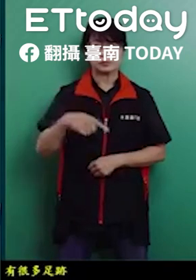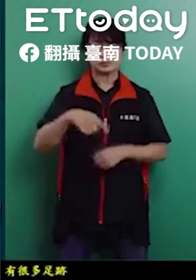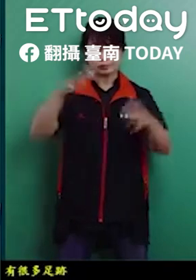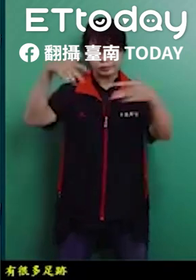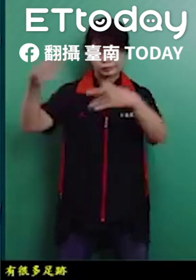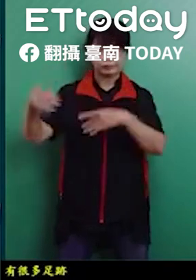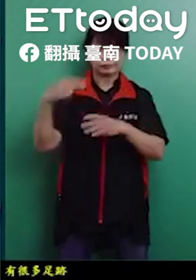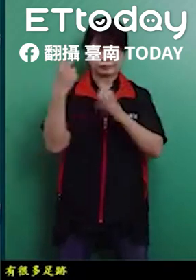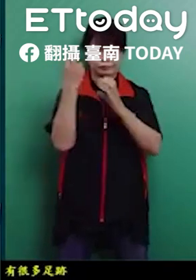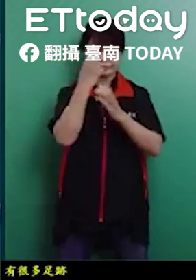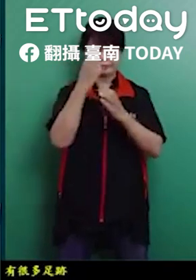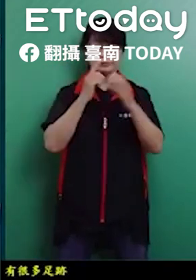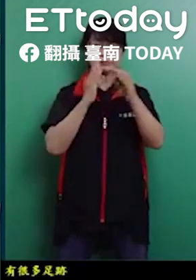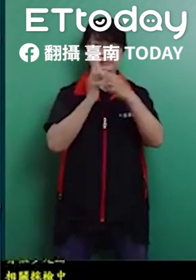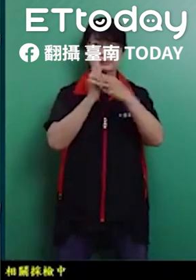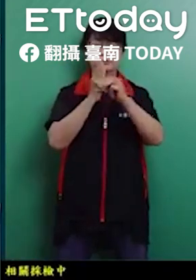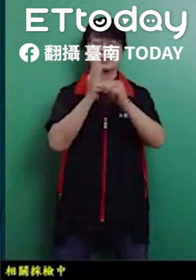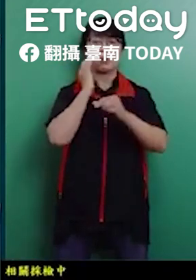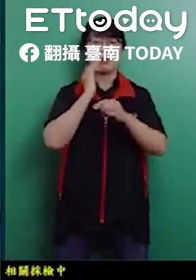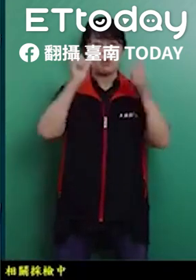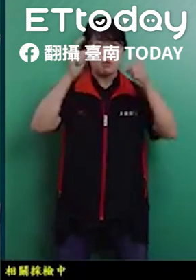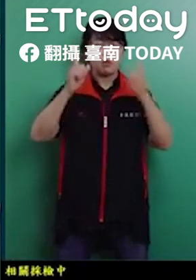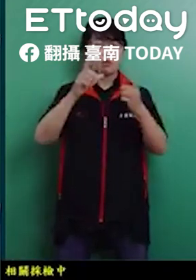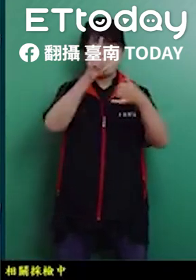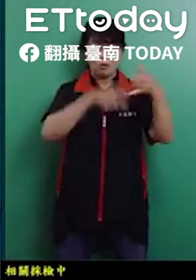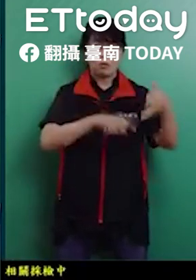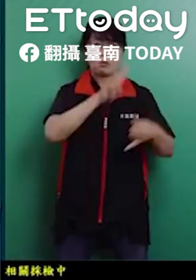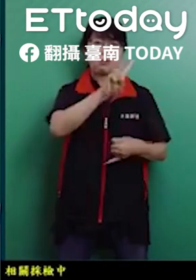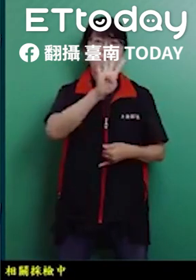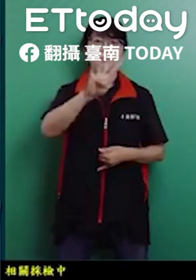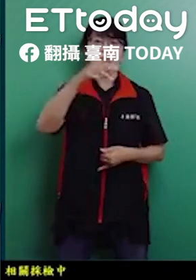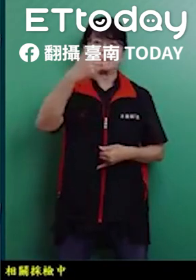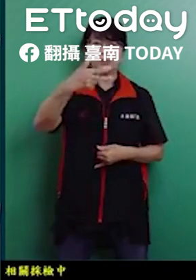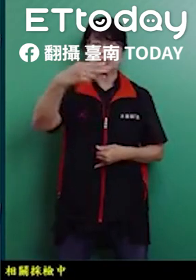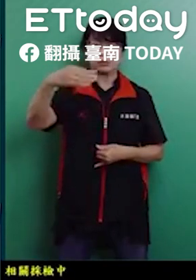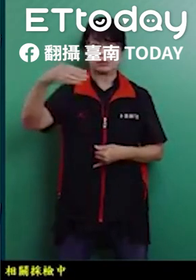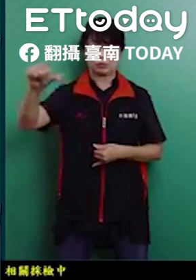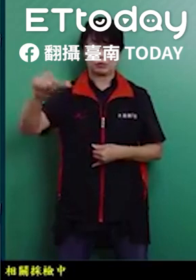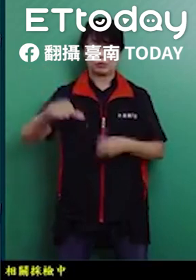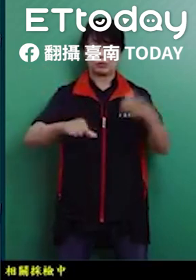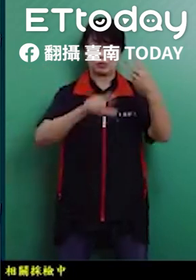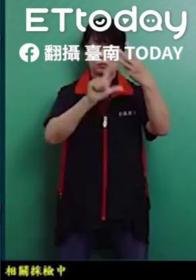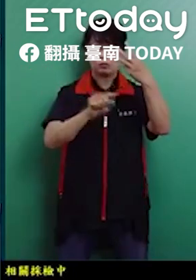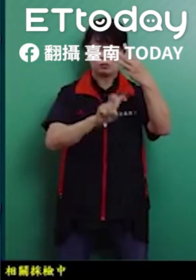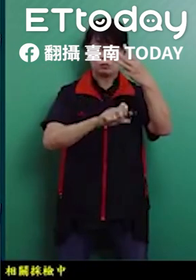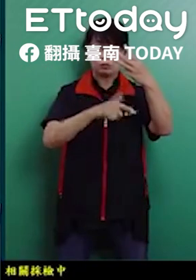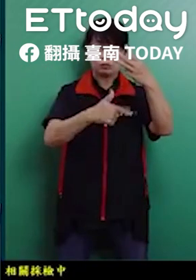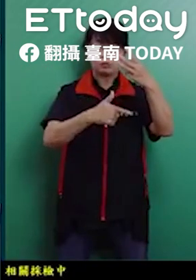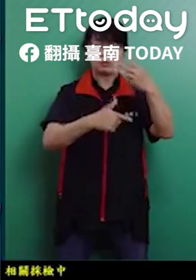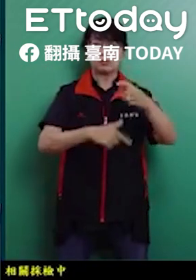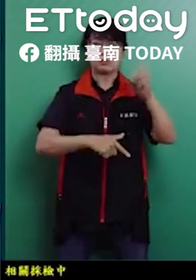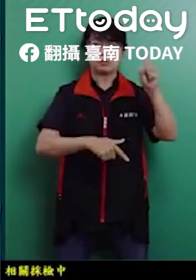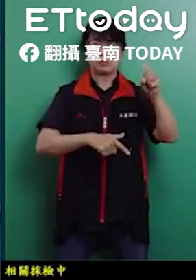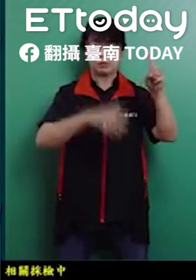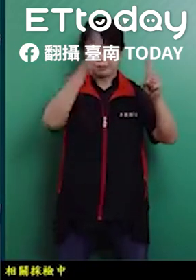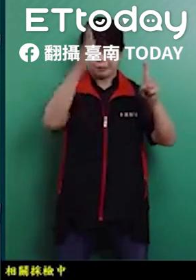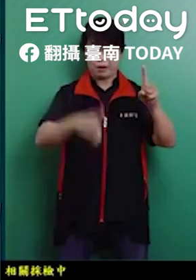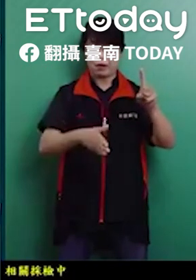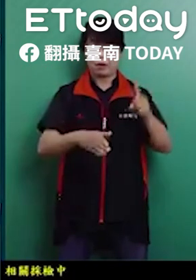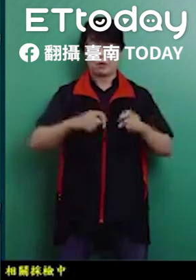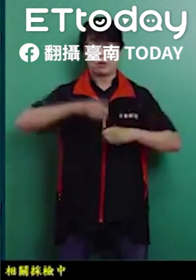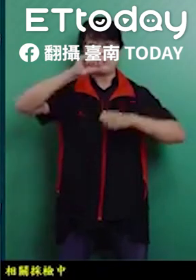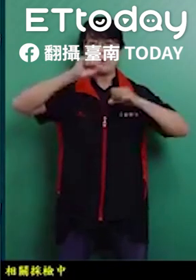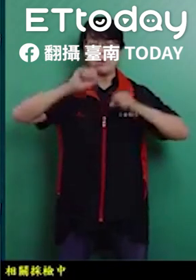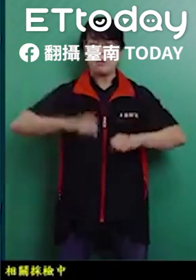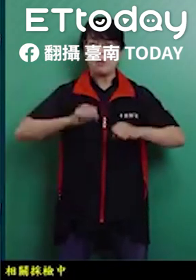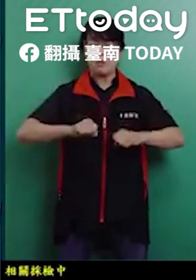中。曾经跟高雄市这个个案24795，在3月26号11点半在永康区桂田酒店